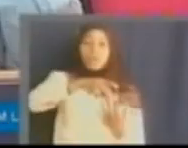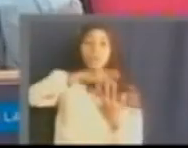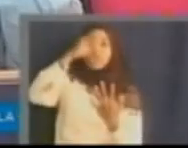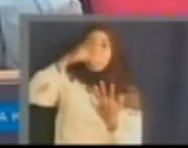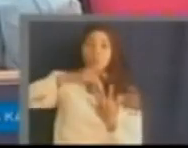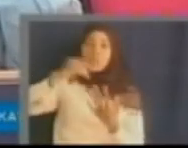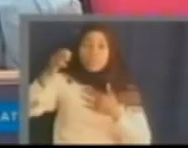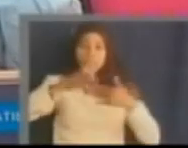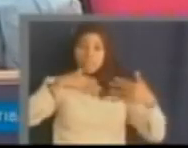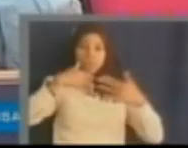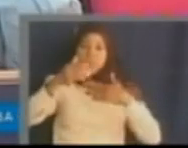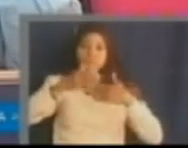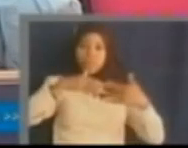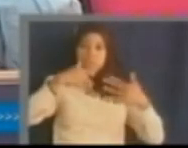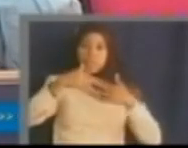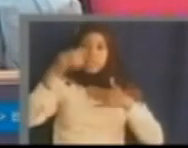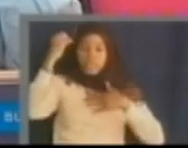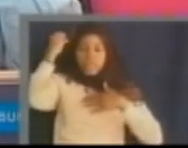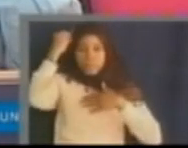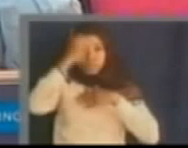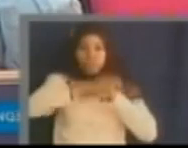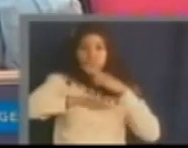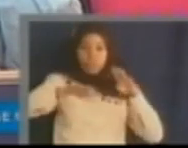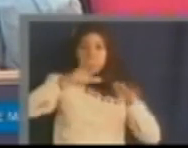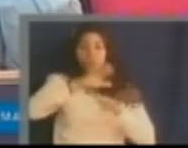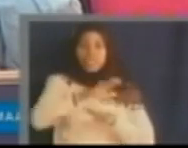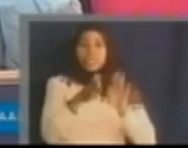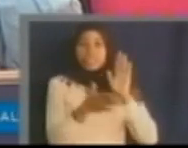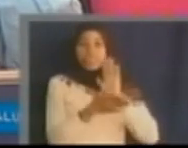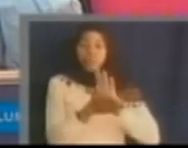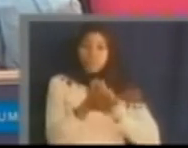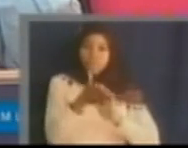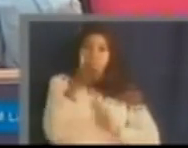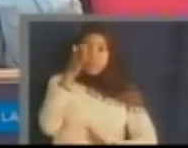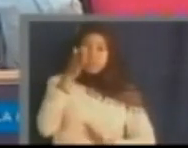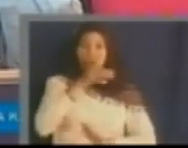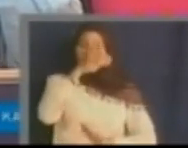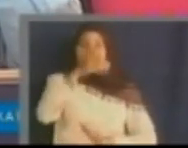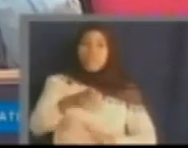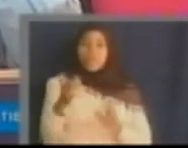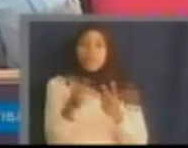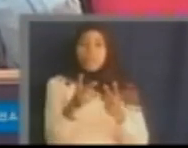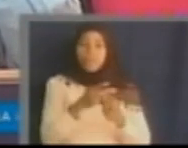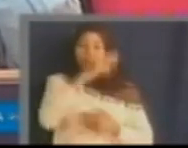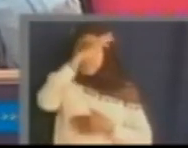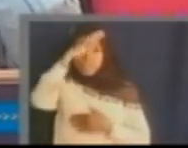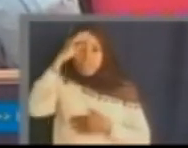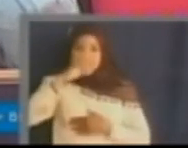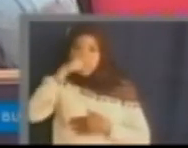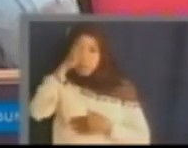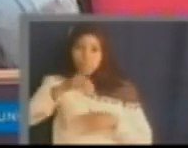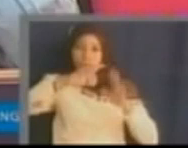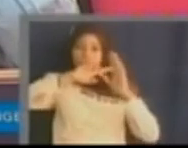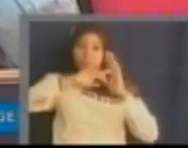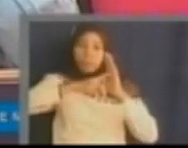Mheshimiwa mwenyekiti, kamati ya kanuni ya haki za bunge ilitafakari pia madhumuni ya kuwepo kwa kanuni 58(1)(d)